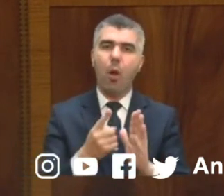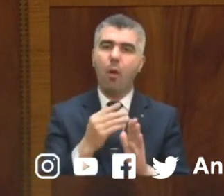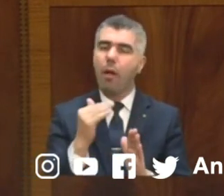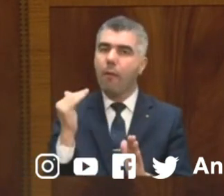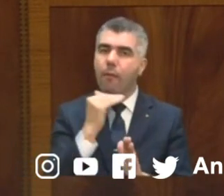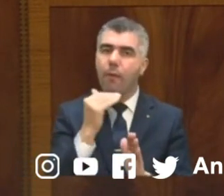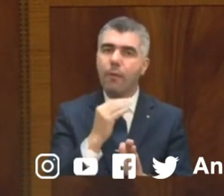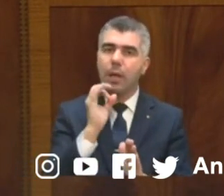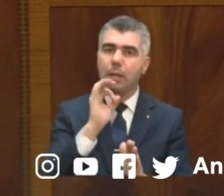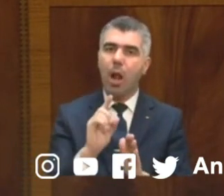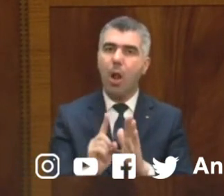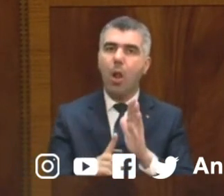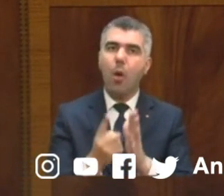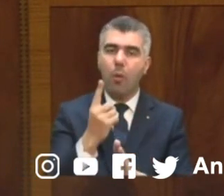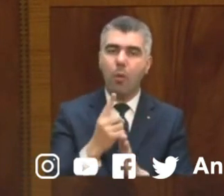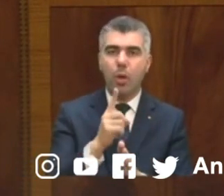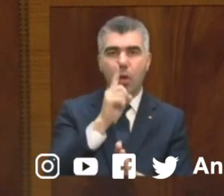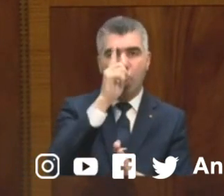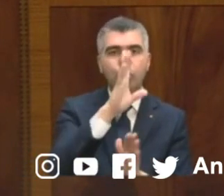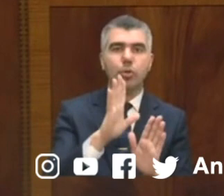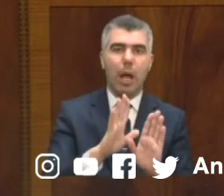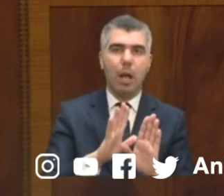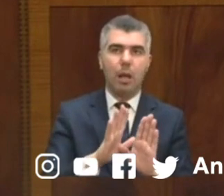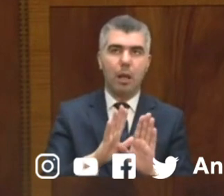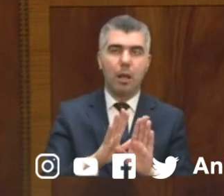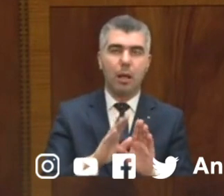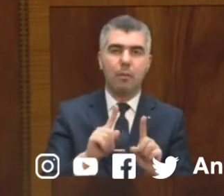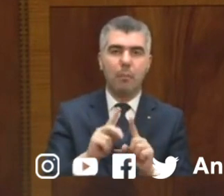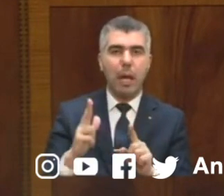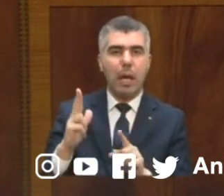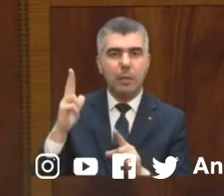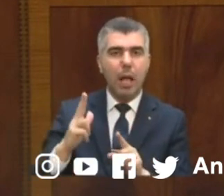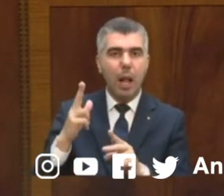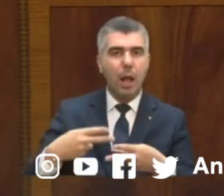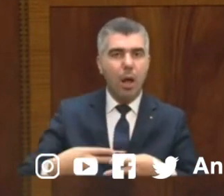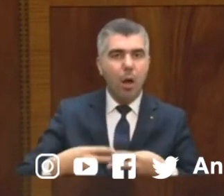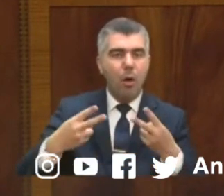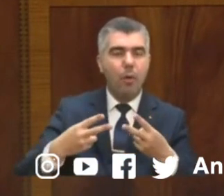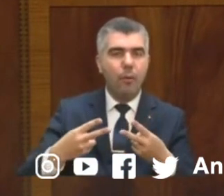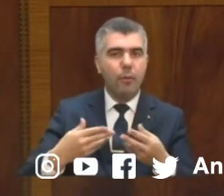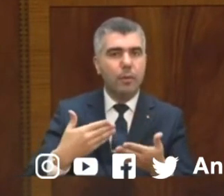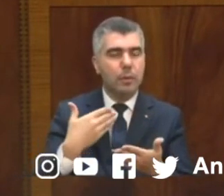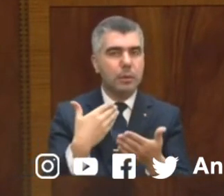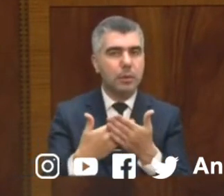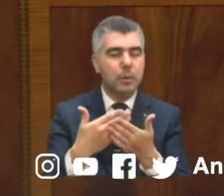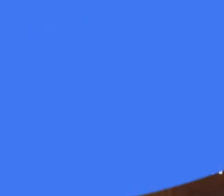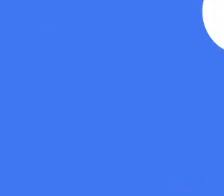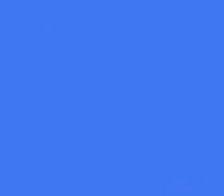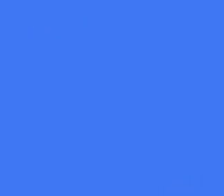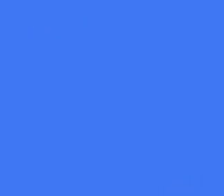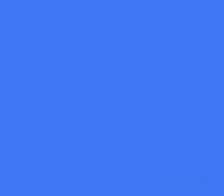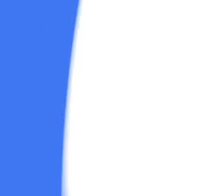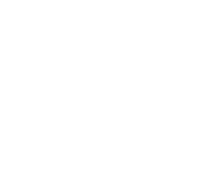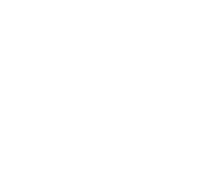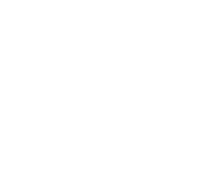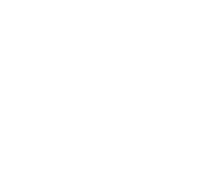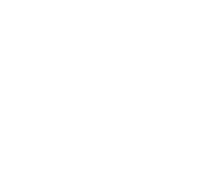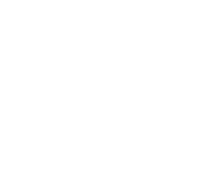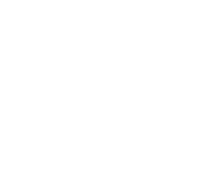الاستعجالية، وإن شاء الله ستنطلق الأشغال في الميدان غدا الثلاثاء إن شاء الله.